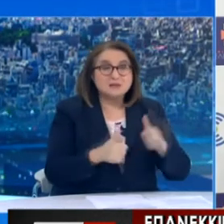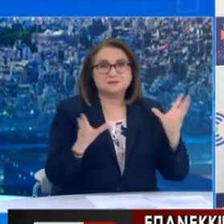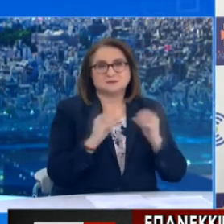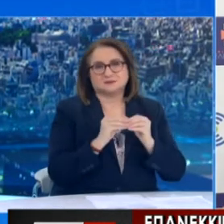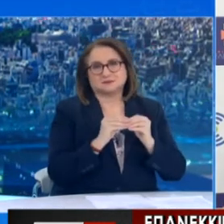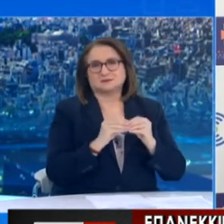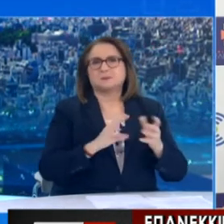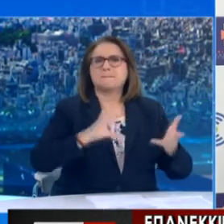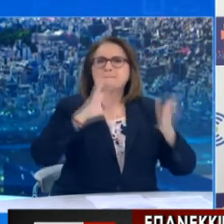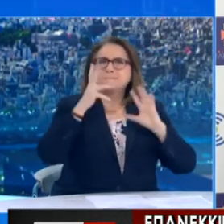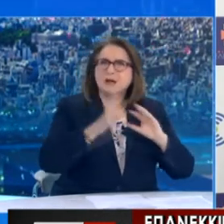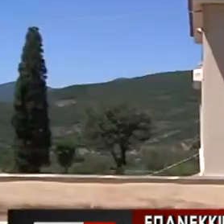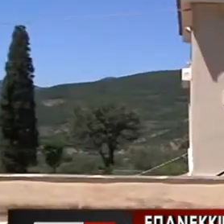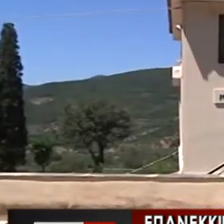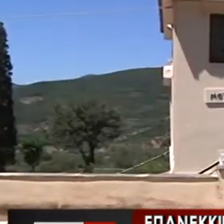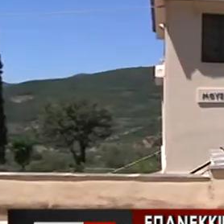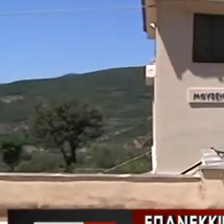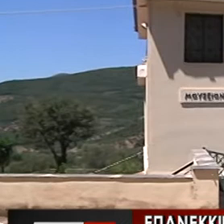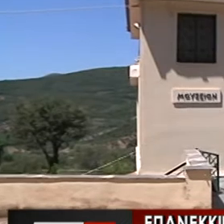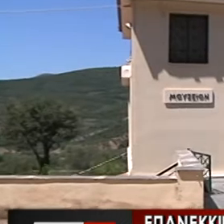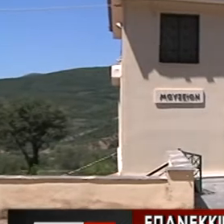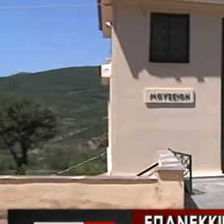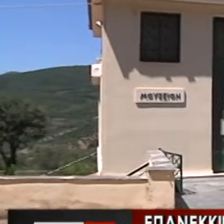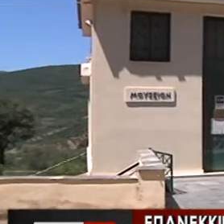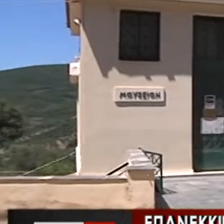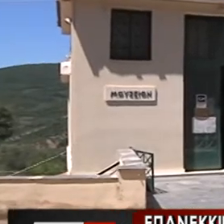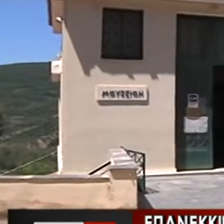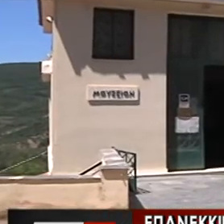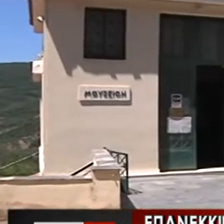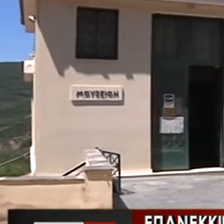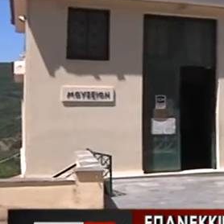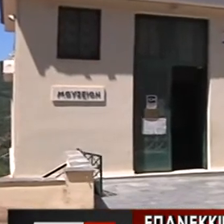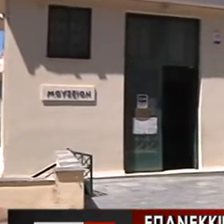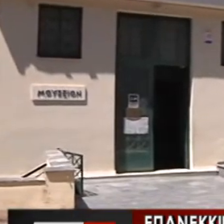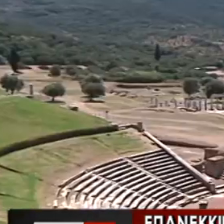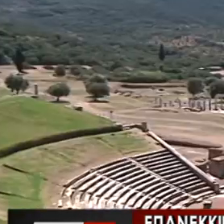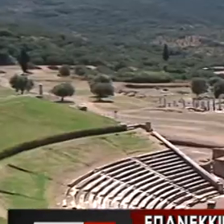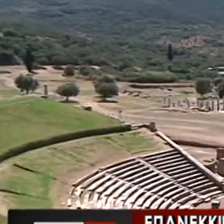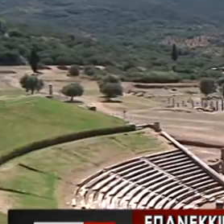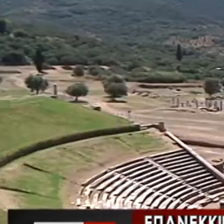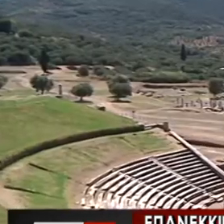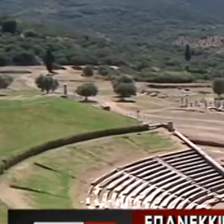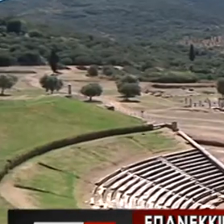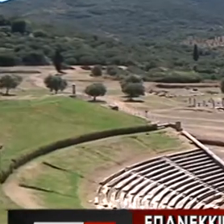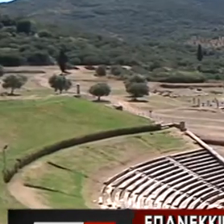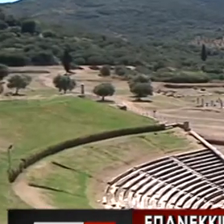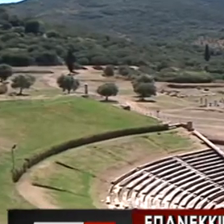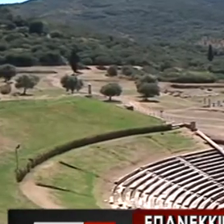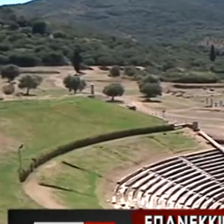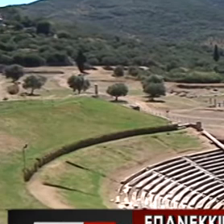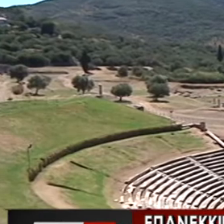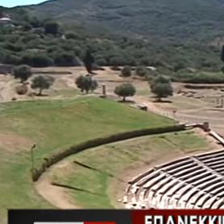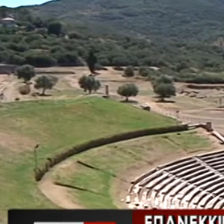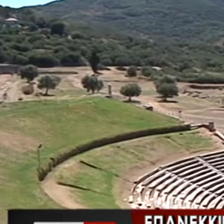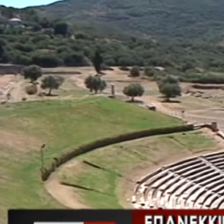πανελλήνιες και εξετάσεις τίτλων επάρχειας ξένων γλωσσών. Την ίδια ημερομηνία, δηλαδή στις 10 Μαΐου, επαναλειτουργούν και τα διοικητικά δικαστήρια, καθώς